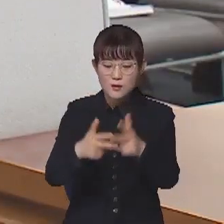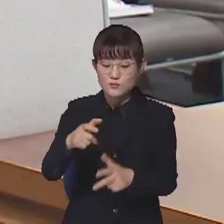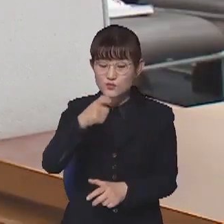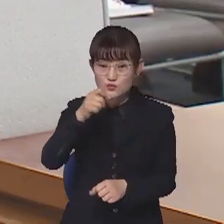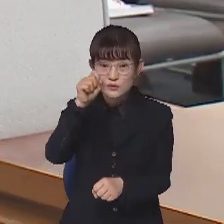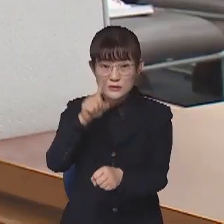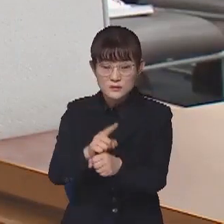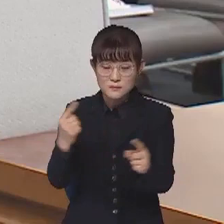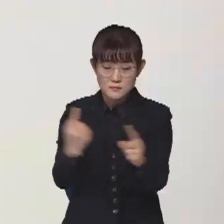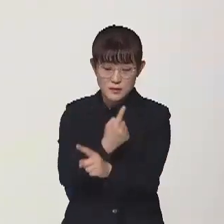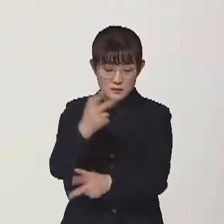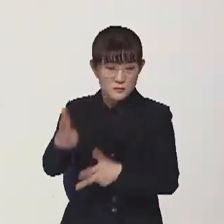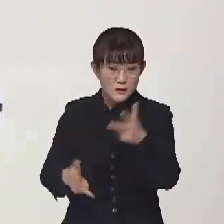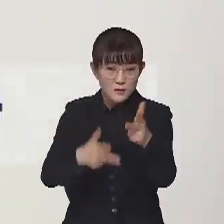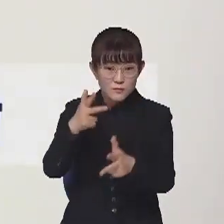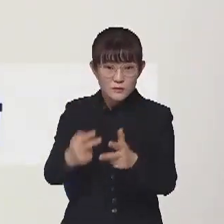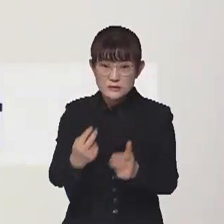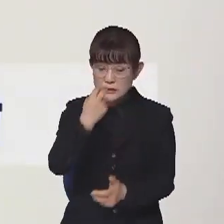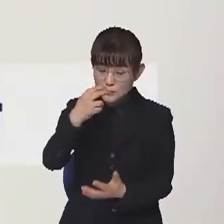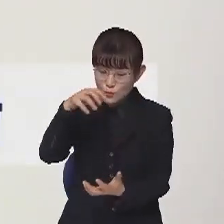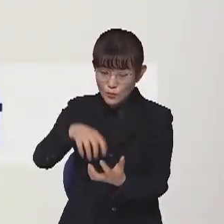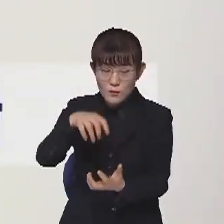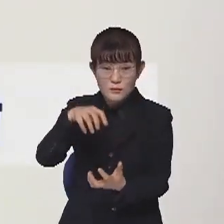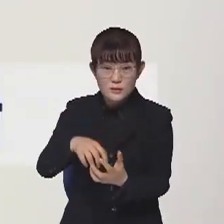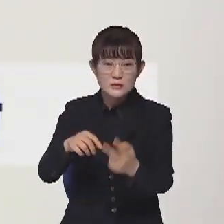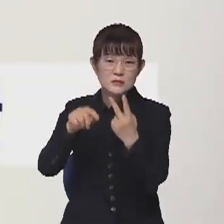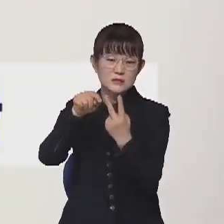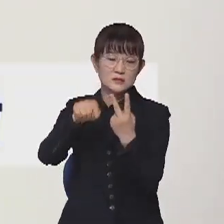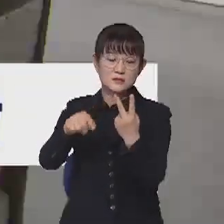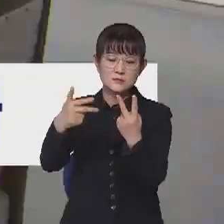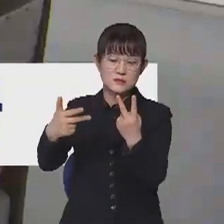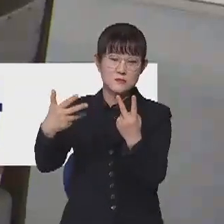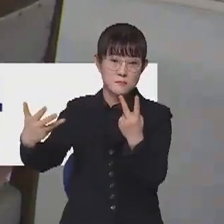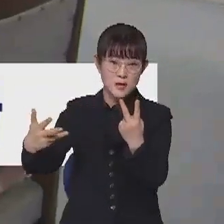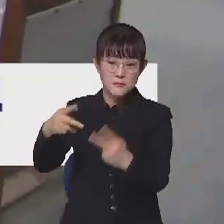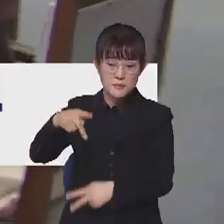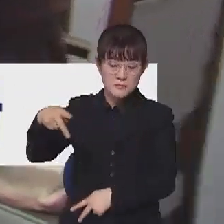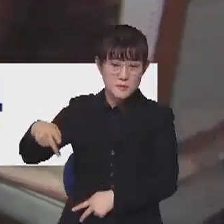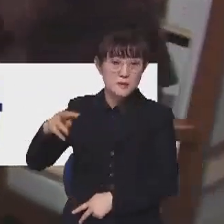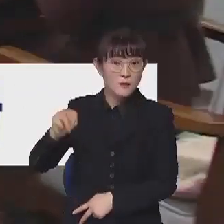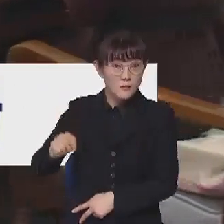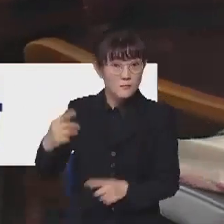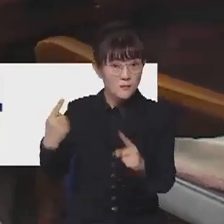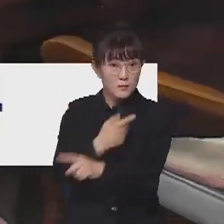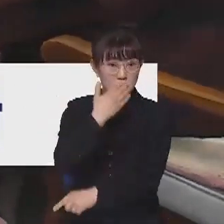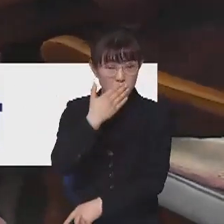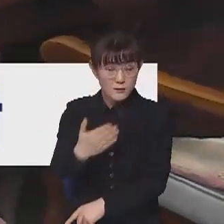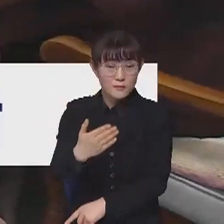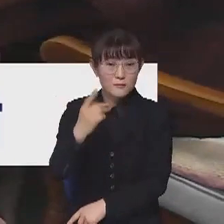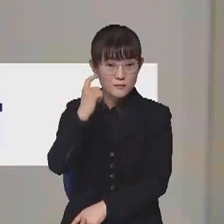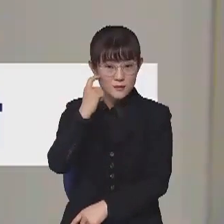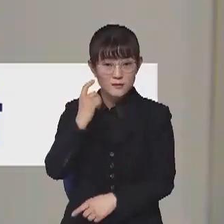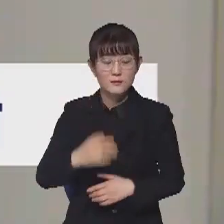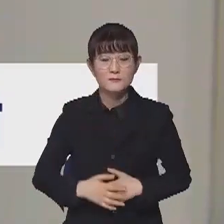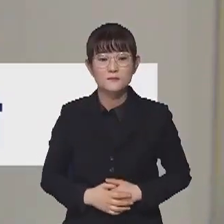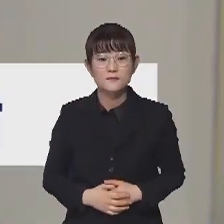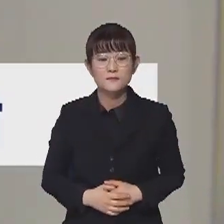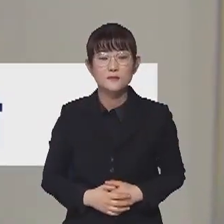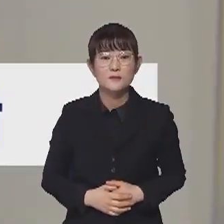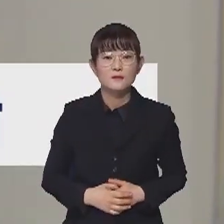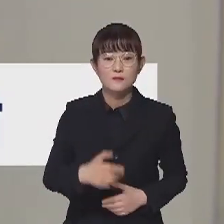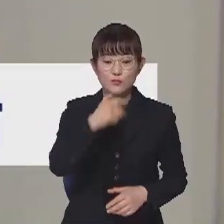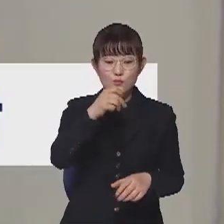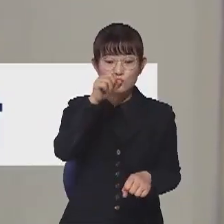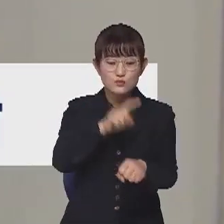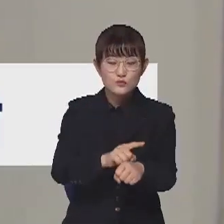개선 사업으로 생화학적 산소 요구량을 2.78ppm으로 개선할 수 있다고 주장하고 있습니다. 수질